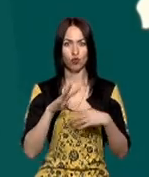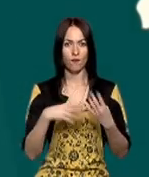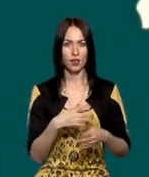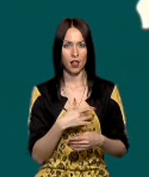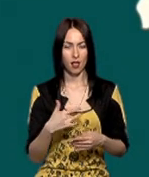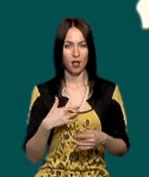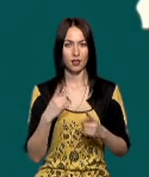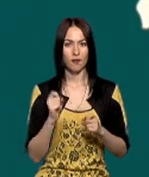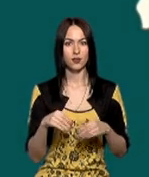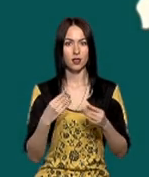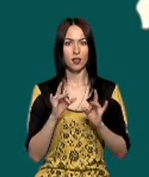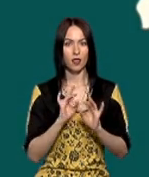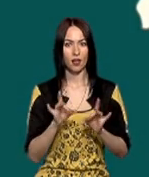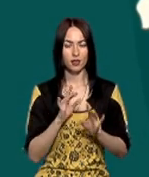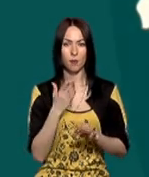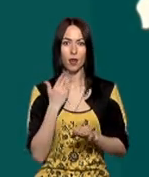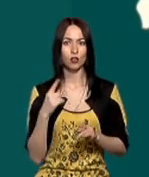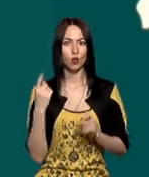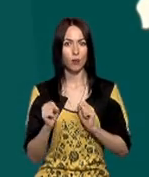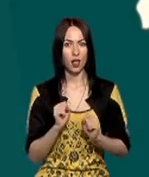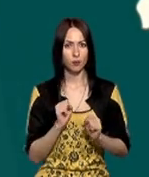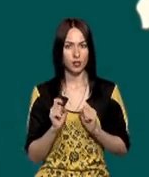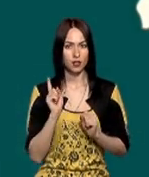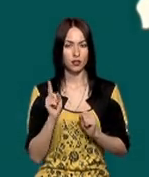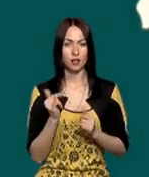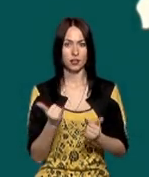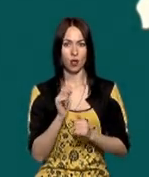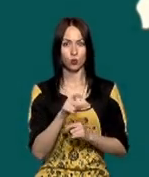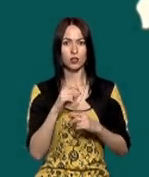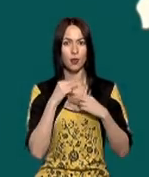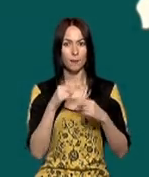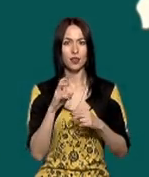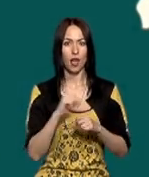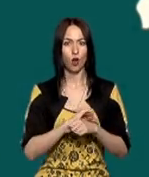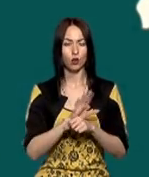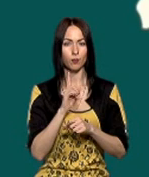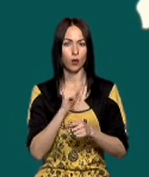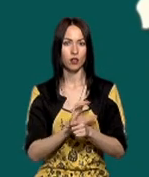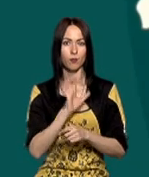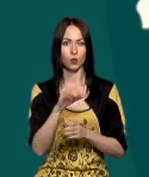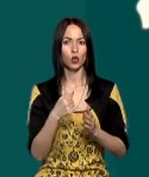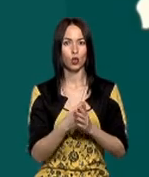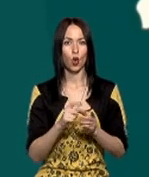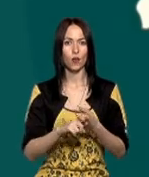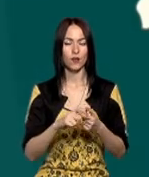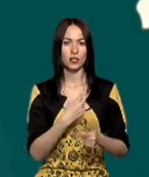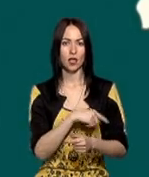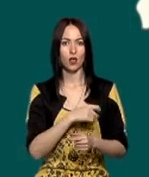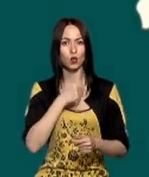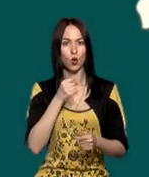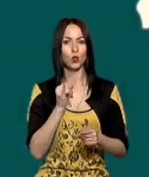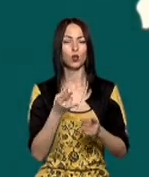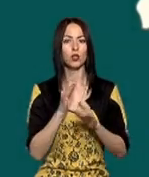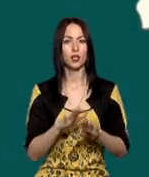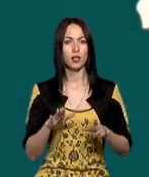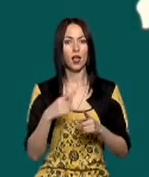За даними речниці обладміністрації Ксенії Ярікової, зараз людей із підозрою на коронавірус доправляють до інфекційних лікарень, дорослої та